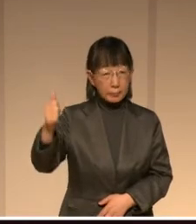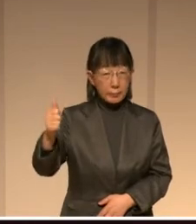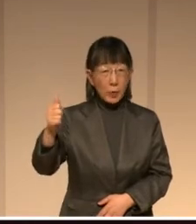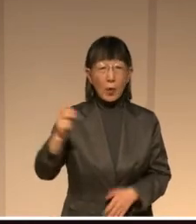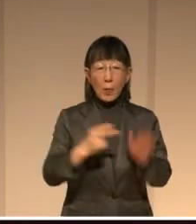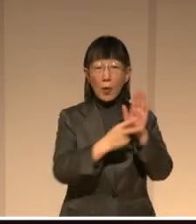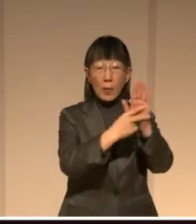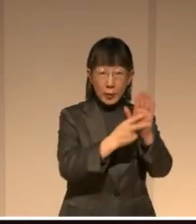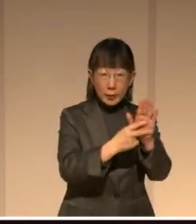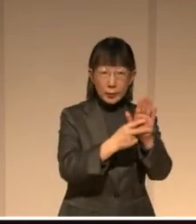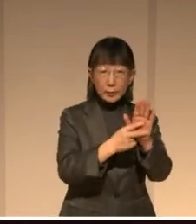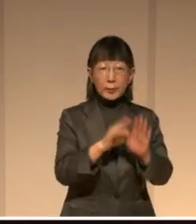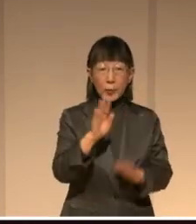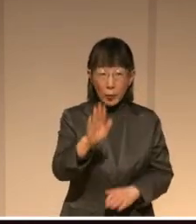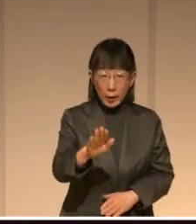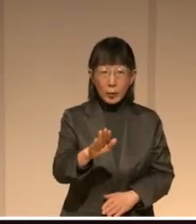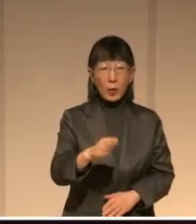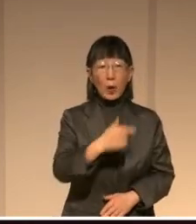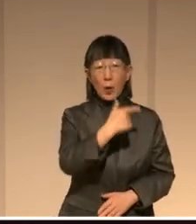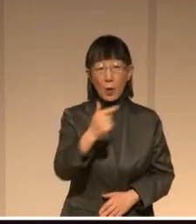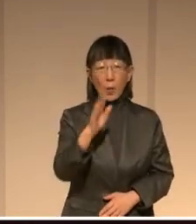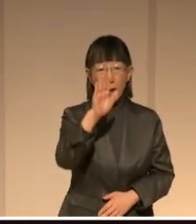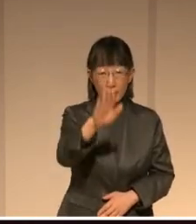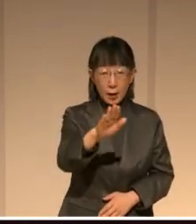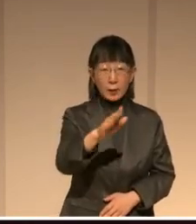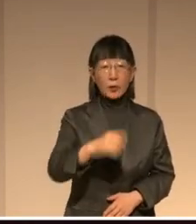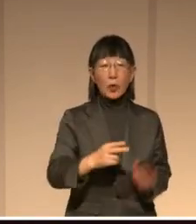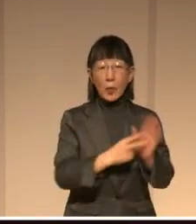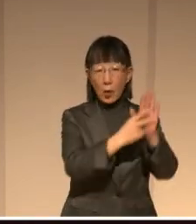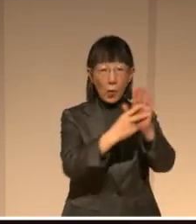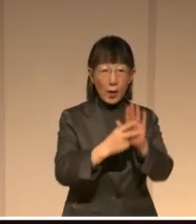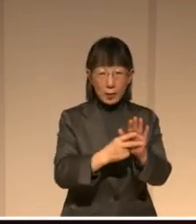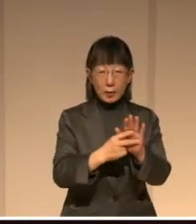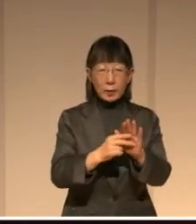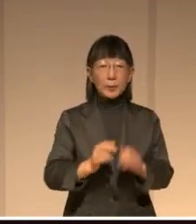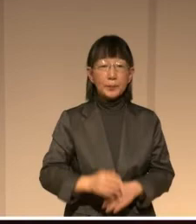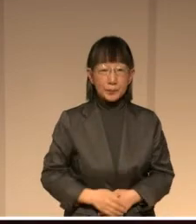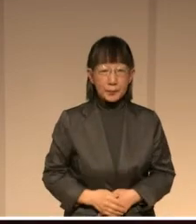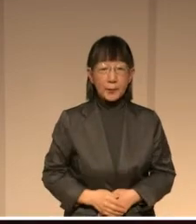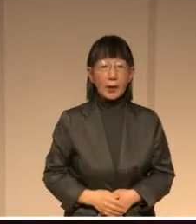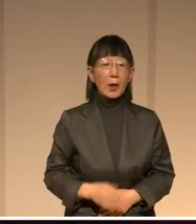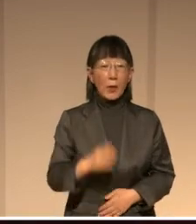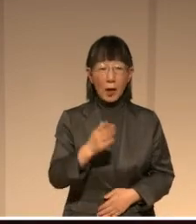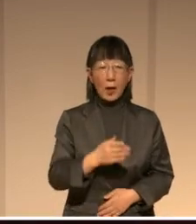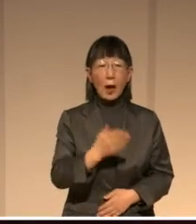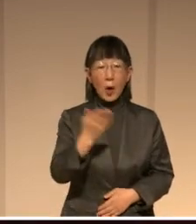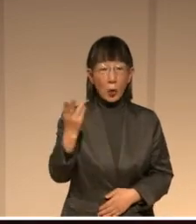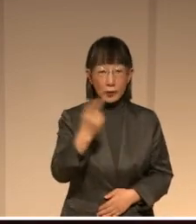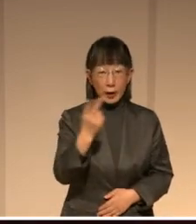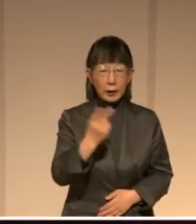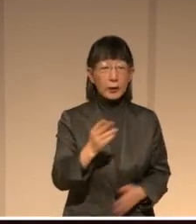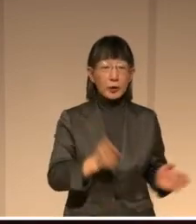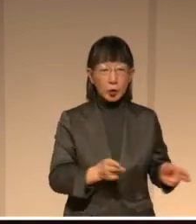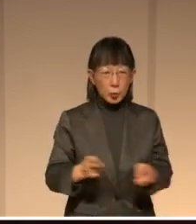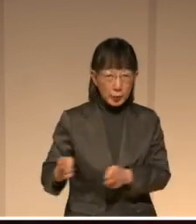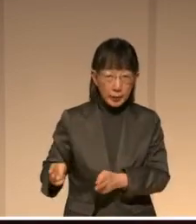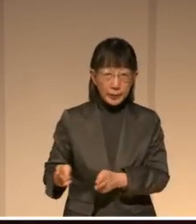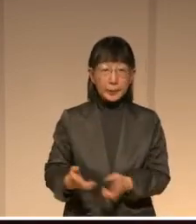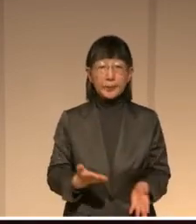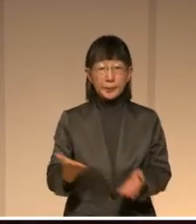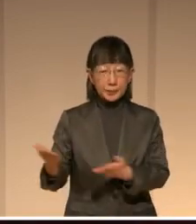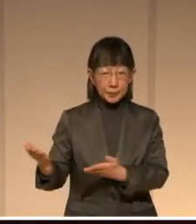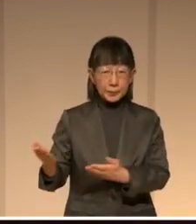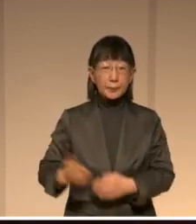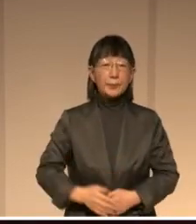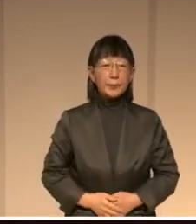さん3人でのパフォーマンスとなりますのでいえば4名様53準備のためにいったん5号弾頂きますはいよろしくお願い